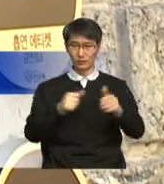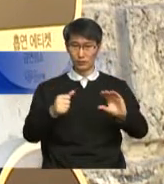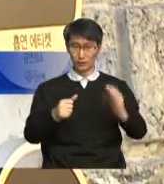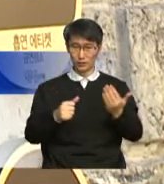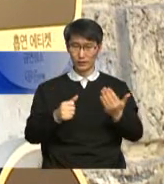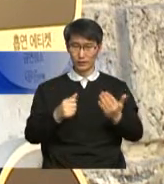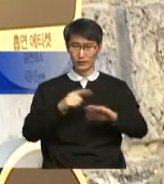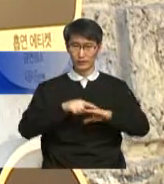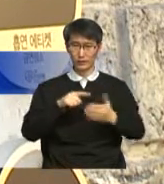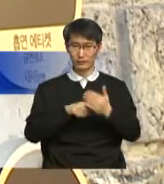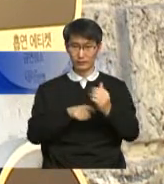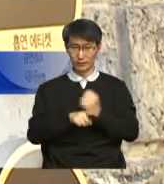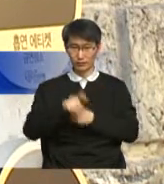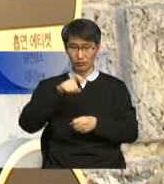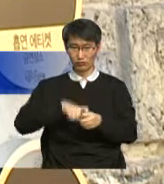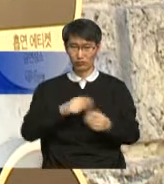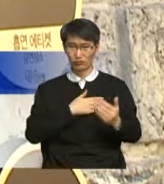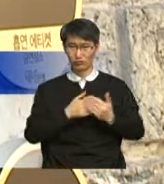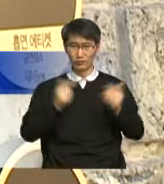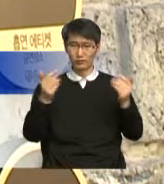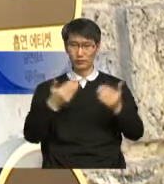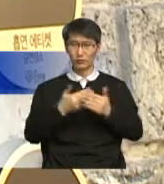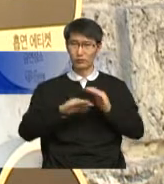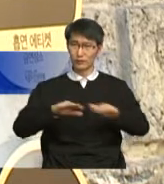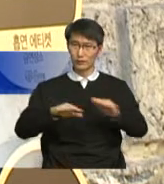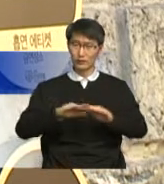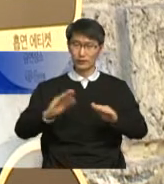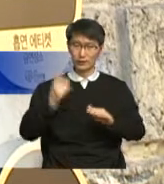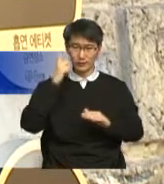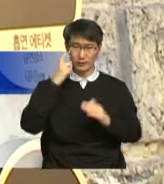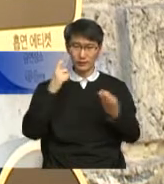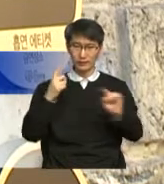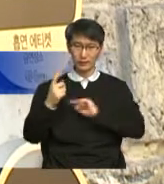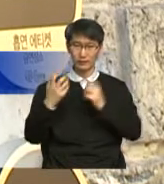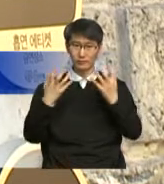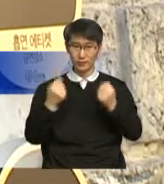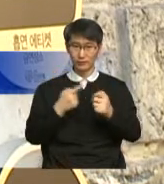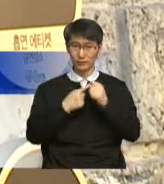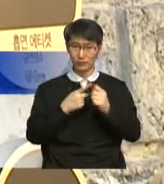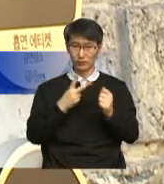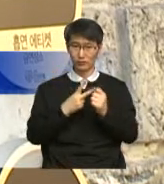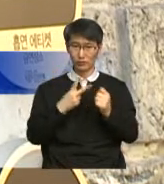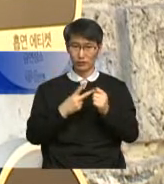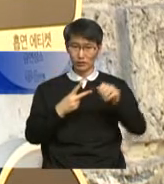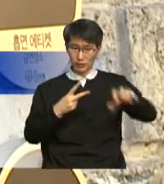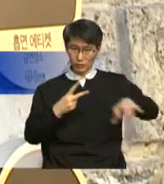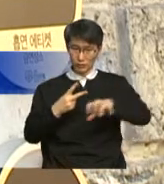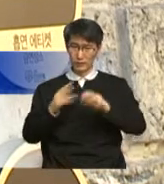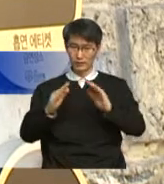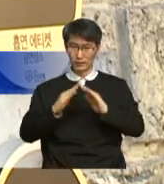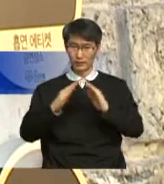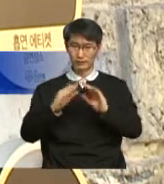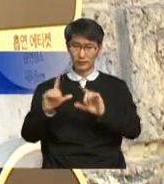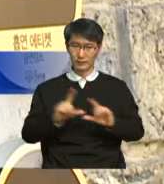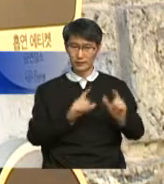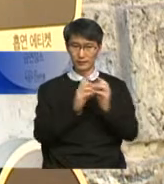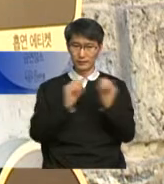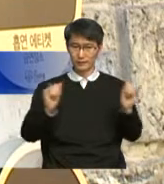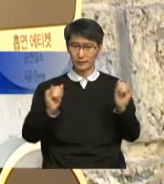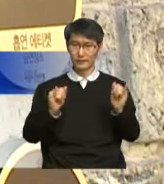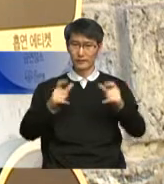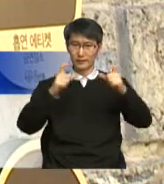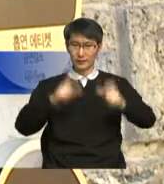밝아져서 심리적으로 불안감이 해소되었다는 의견이 가장 많았고 명륜동에 거주하시는